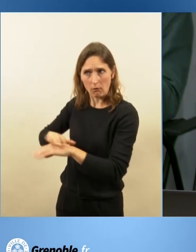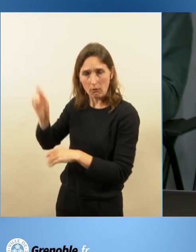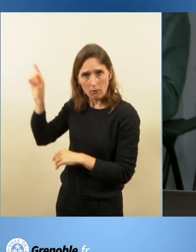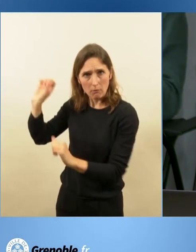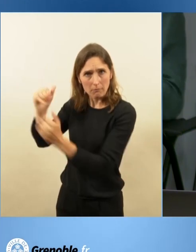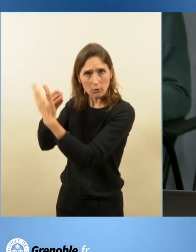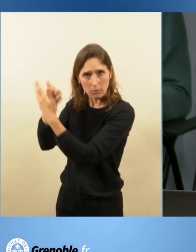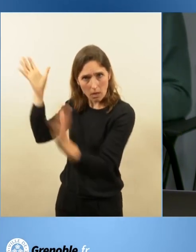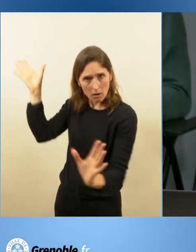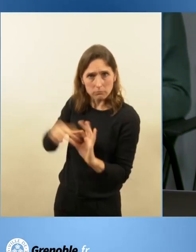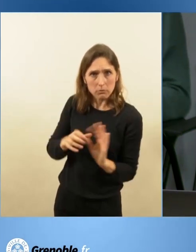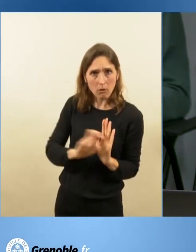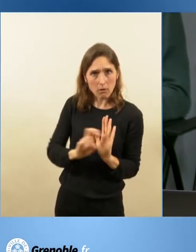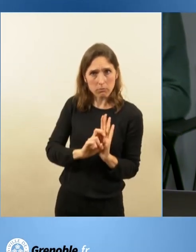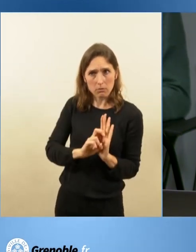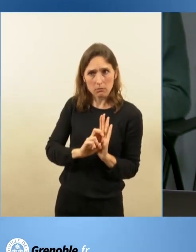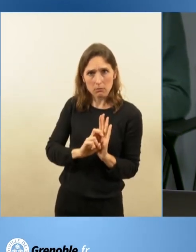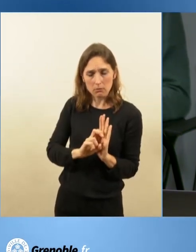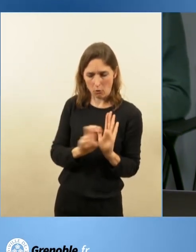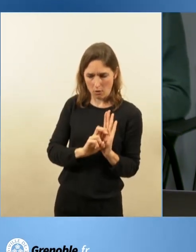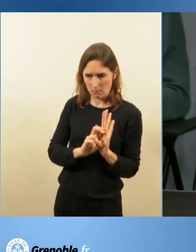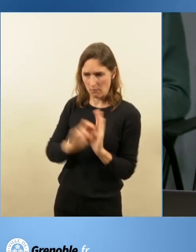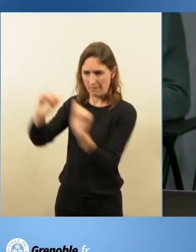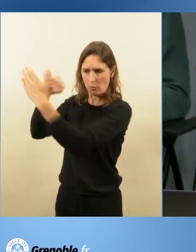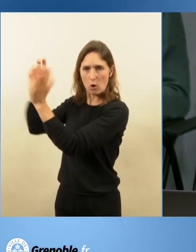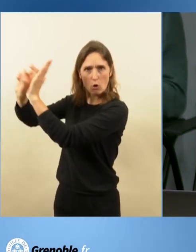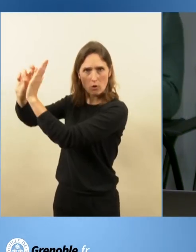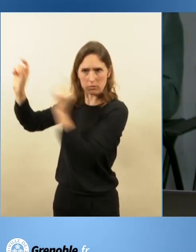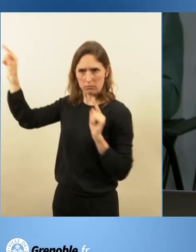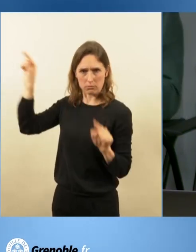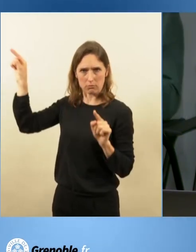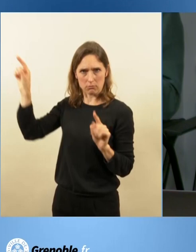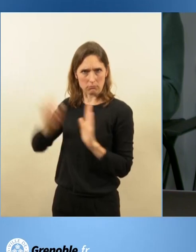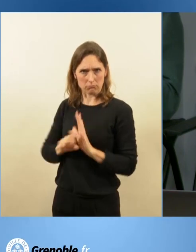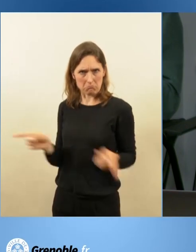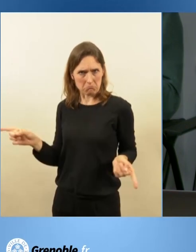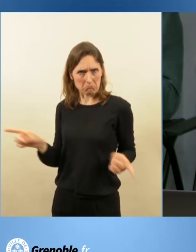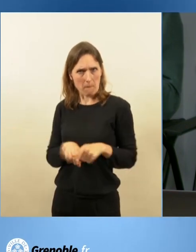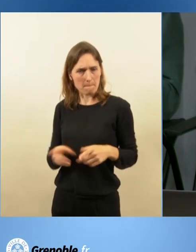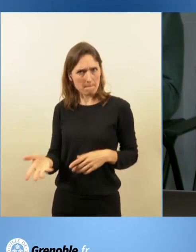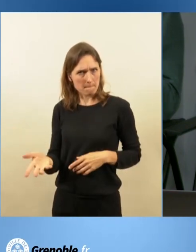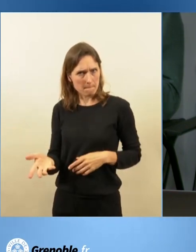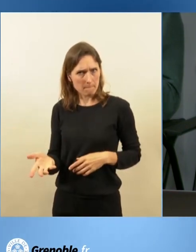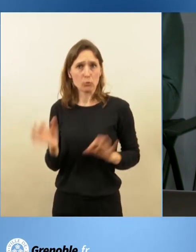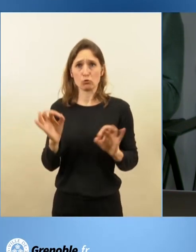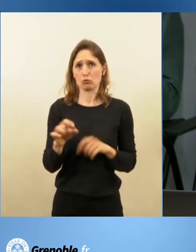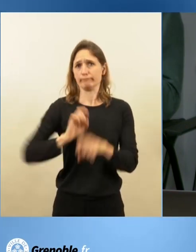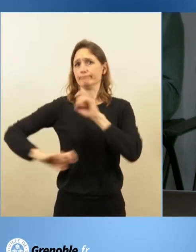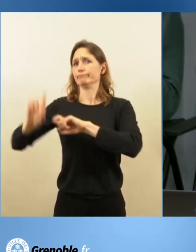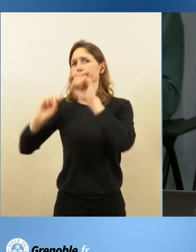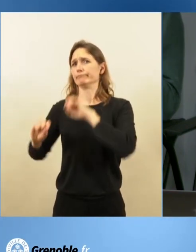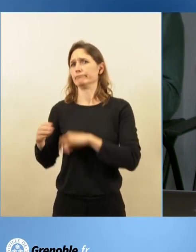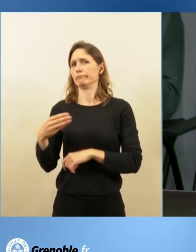dans les deux cas il y a Grenoble je reviens sur cet aspect démocratique et Maxence en a un petit peu parlé